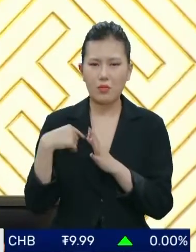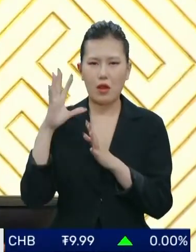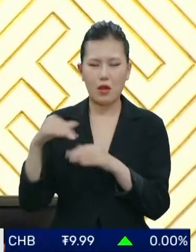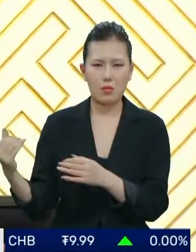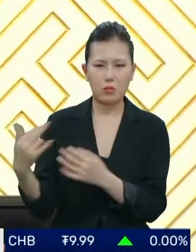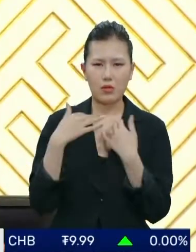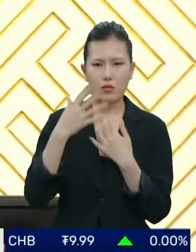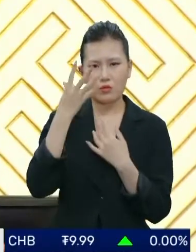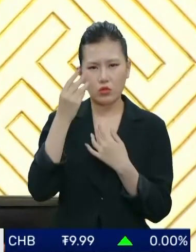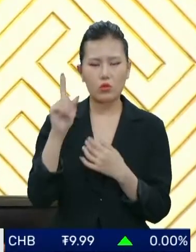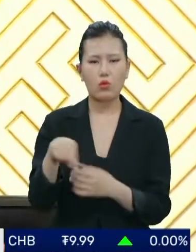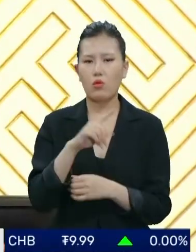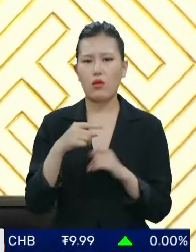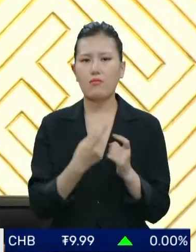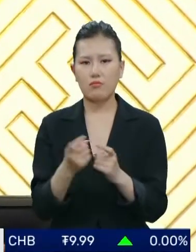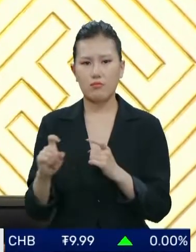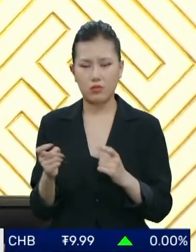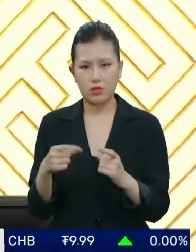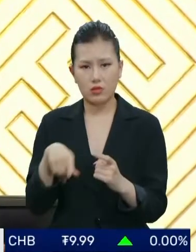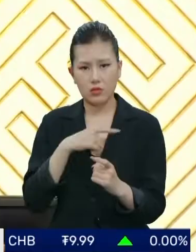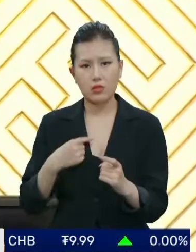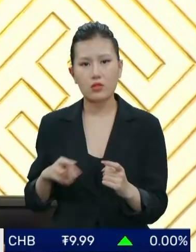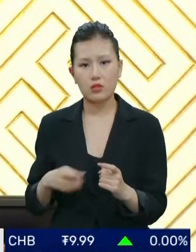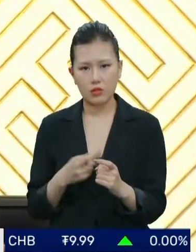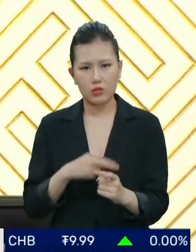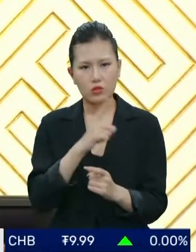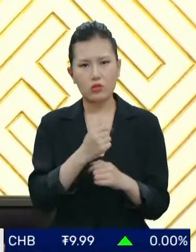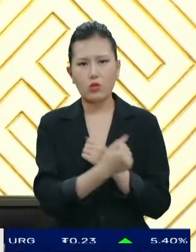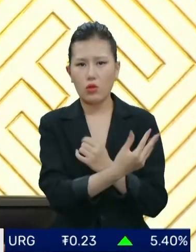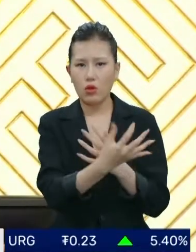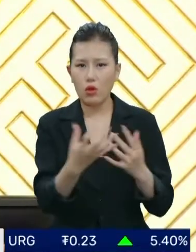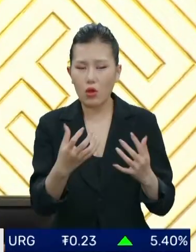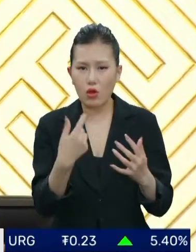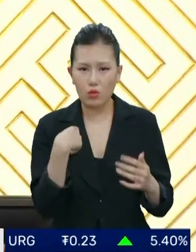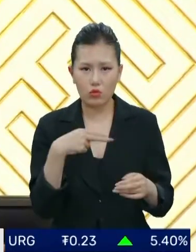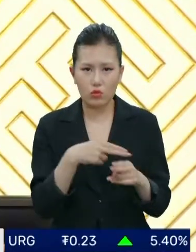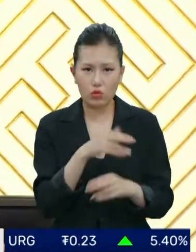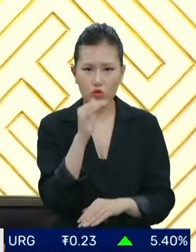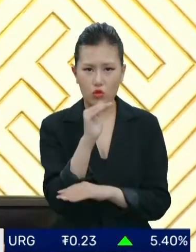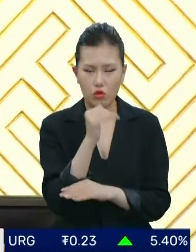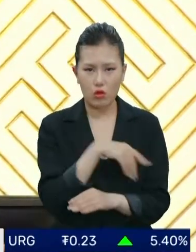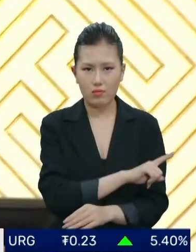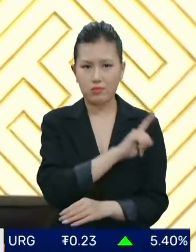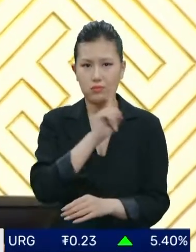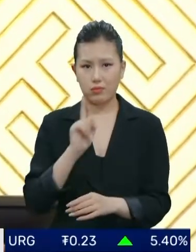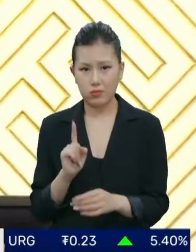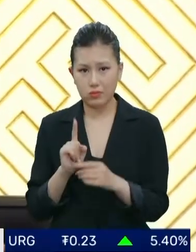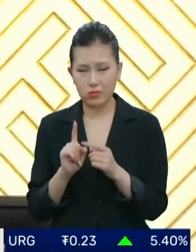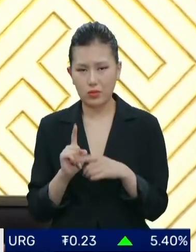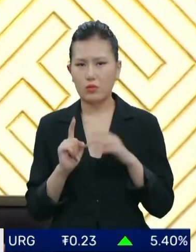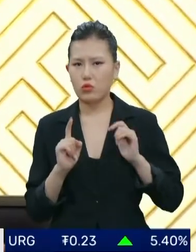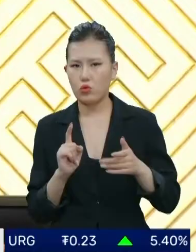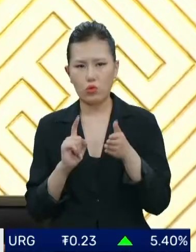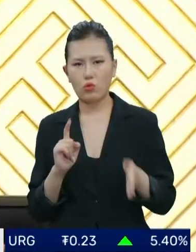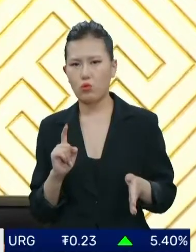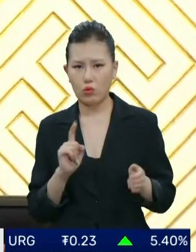мянган иргэдийн төлөөлөл учраас тэдний дуу хоолой болж заавал үзэл бодлоо илэрхийлж ард